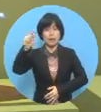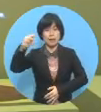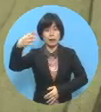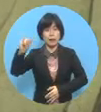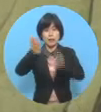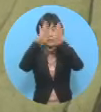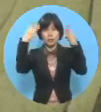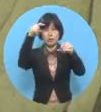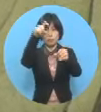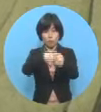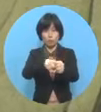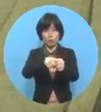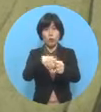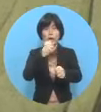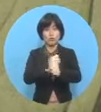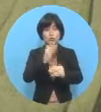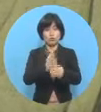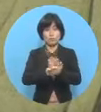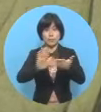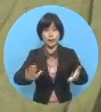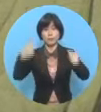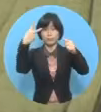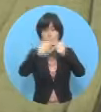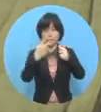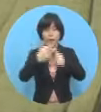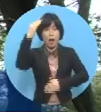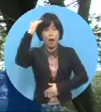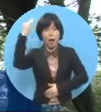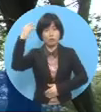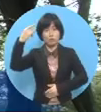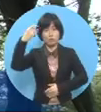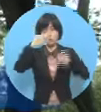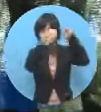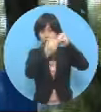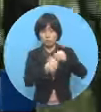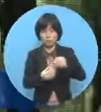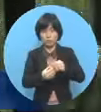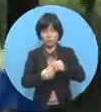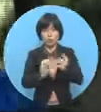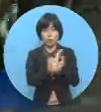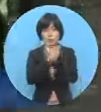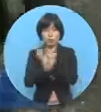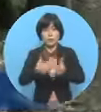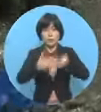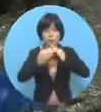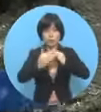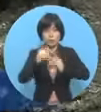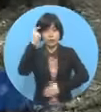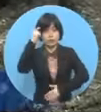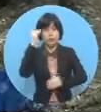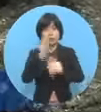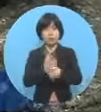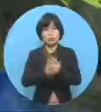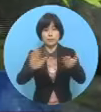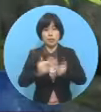국제 비엔날레 개최를 목표로 하고 있습니다. 두 번째로 한국 전통정원 조성을